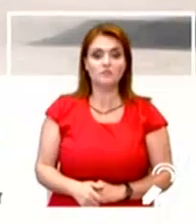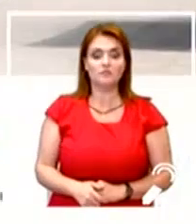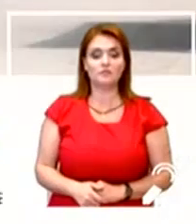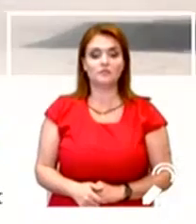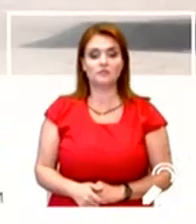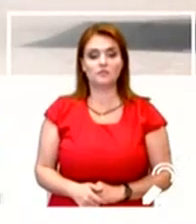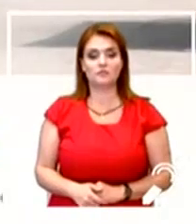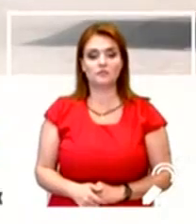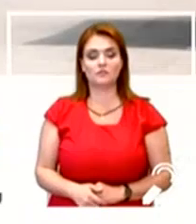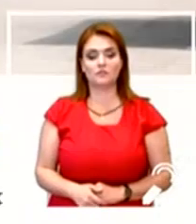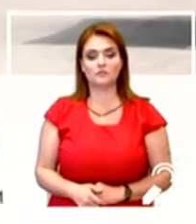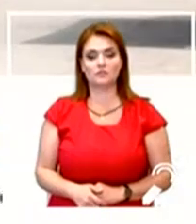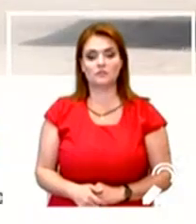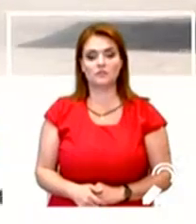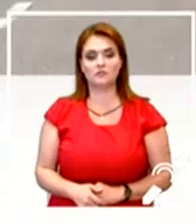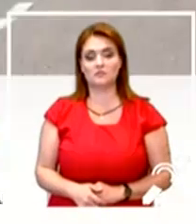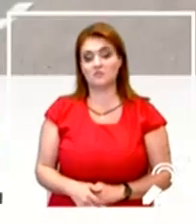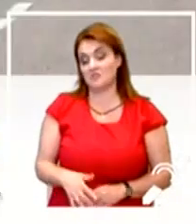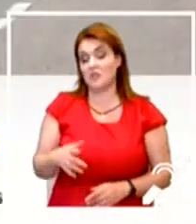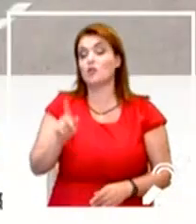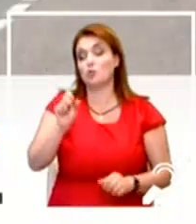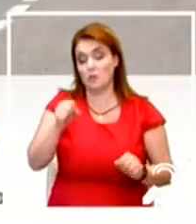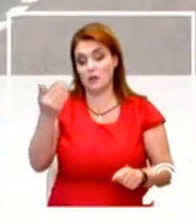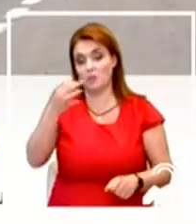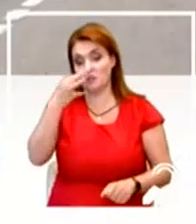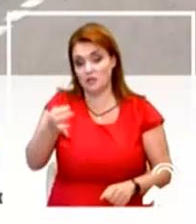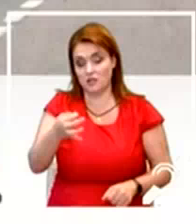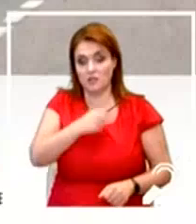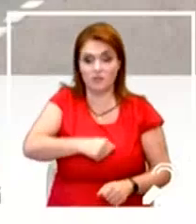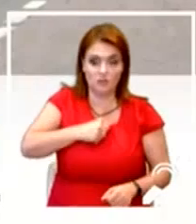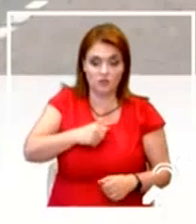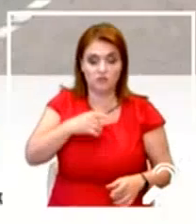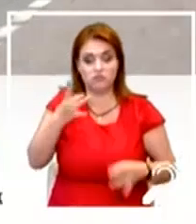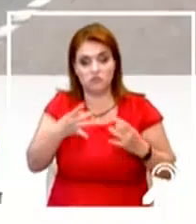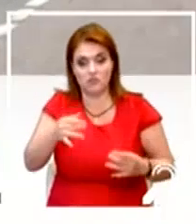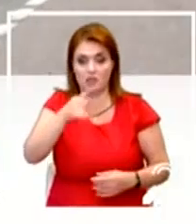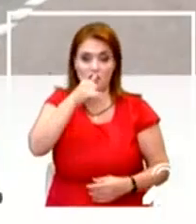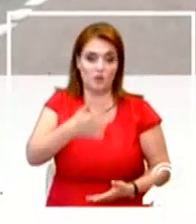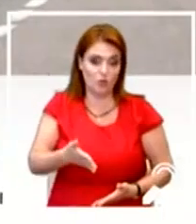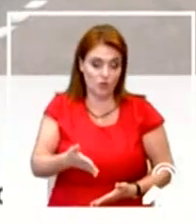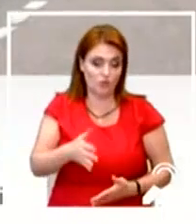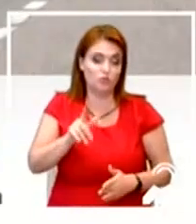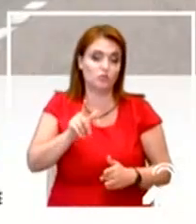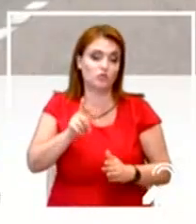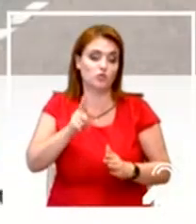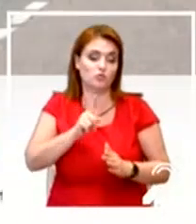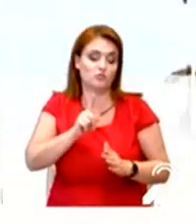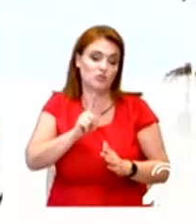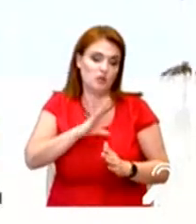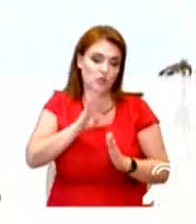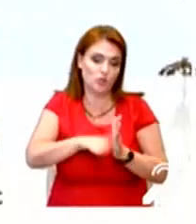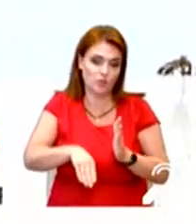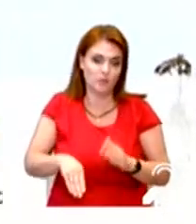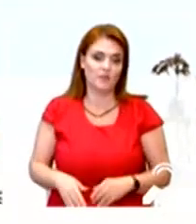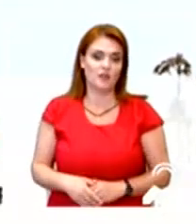pot să te revolți și să faci altceva nimic, probabil pot să dai alte consecințe. Nu am vrut să mă cert, mai ales pe teritoriul